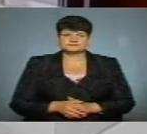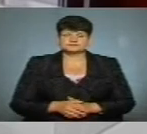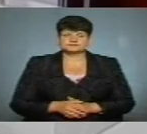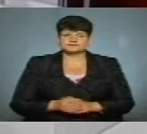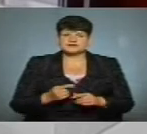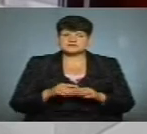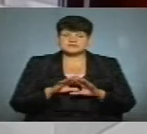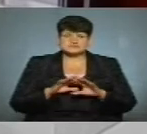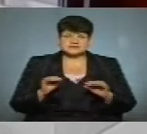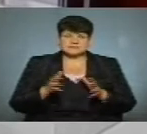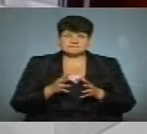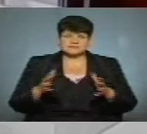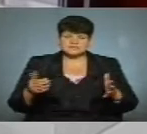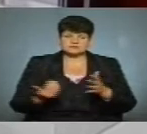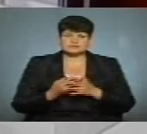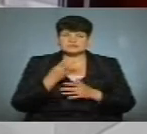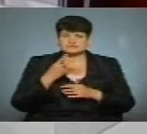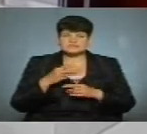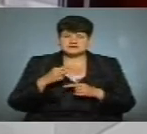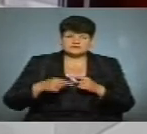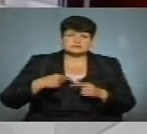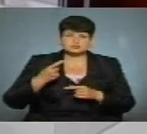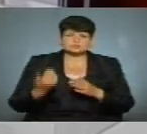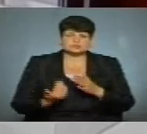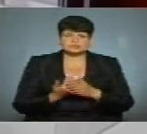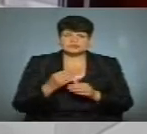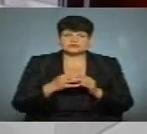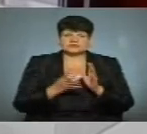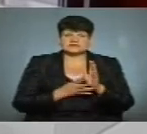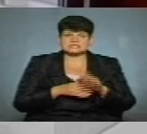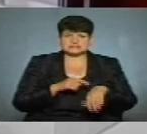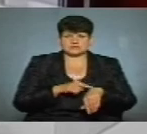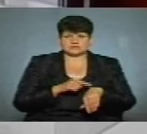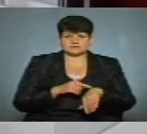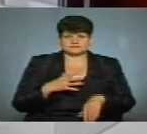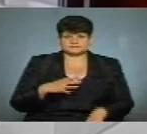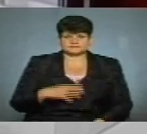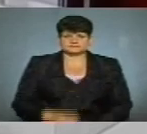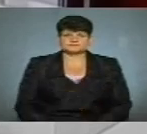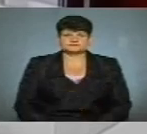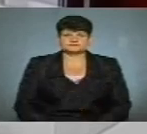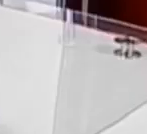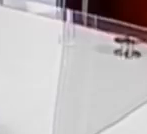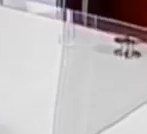На цьому у мене все. Більше дивіться у наступному підсумковому випуску новин о 19 годині. Дочекайтеся.